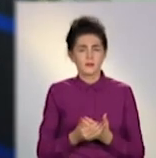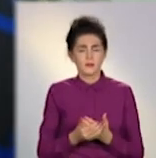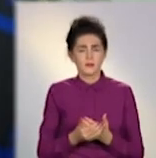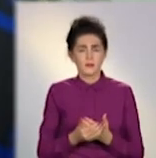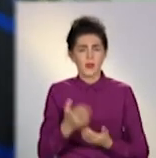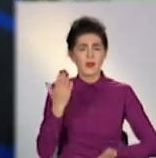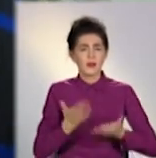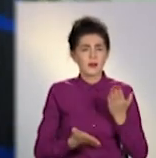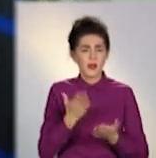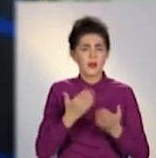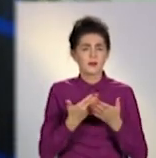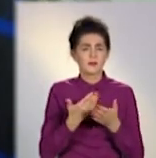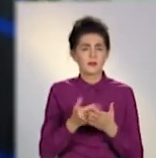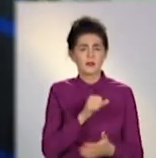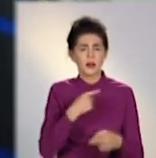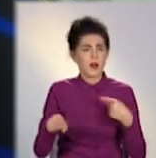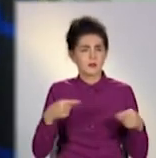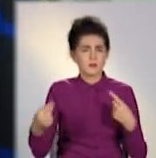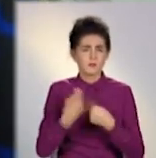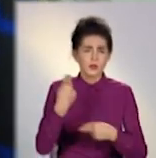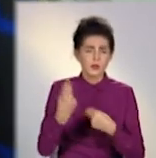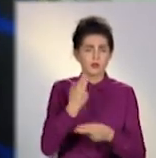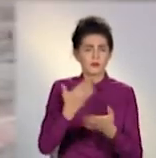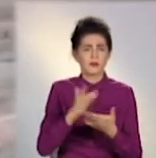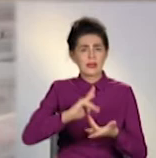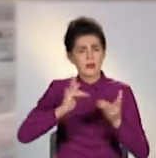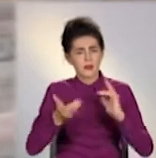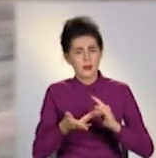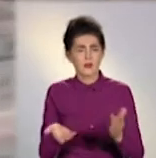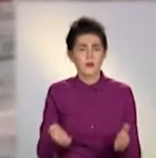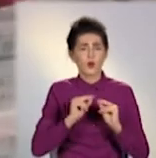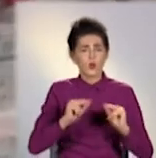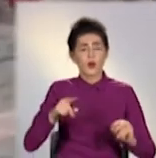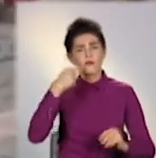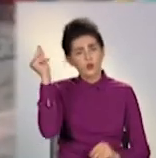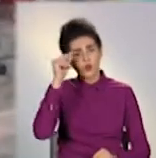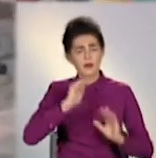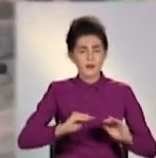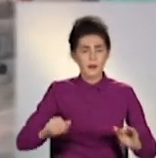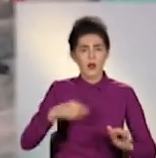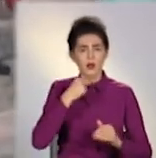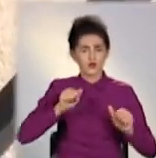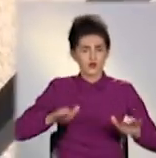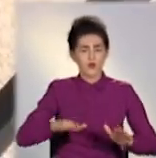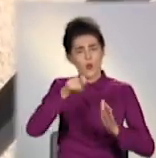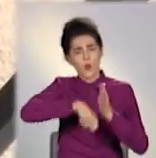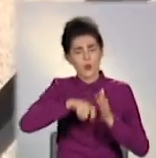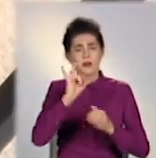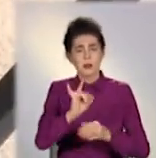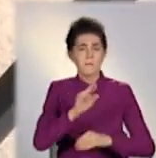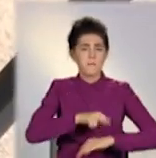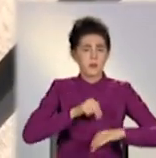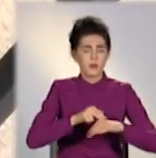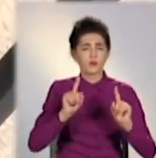або якісь перешкоди там з інтернетом. Крім вчителів, учнів вирішили контролювати і поліцейські.